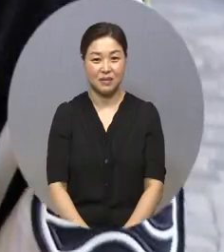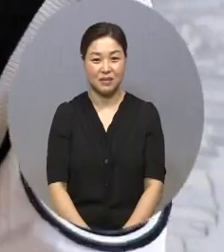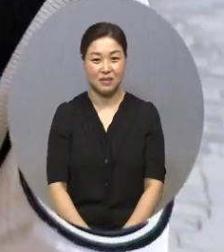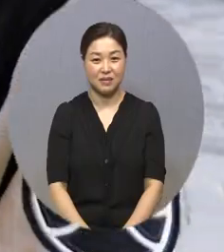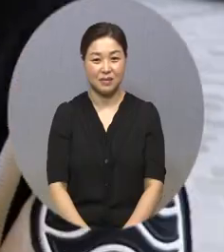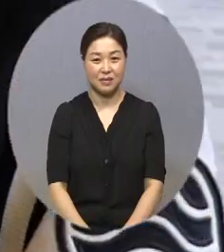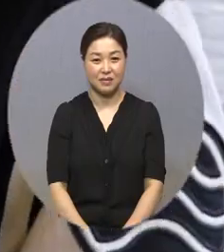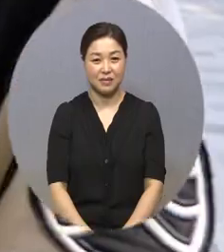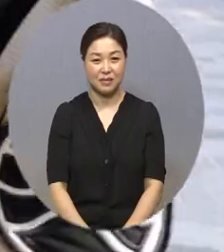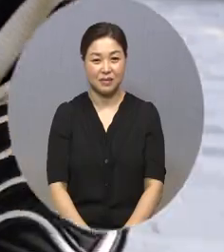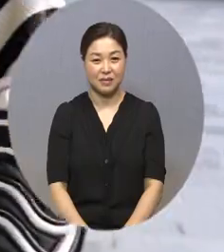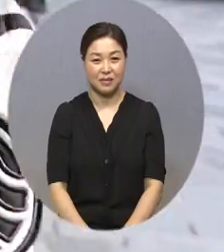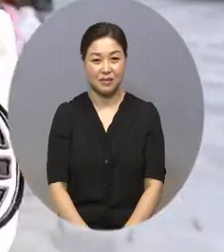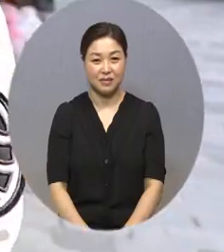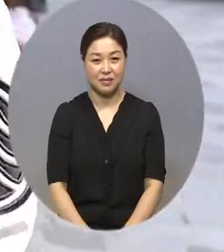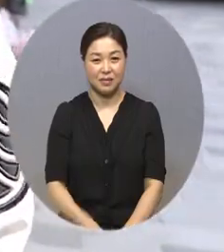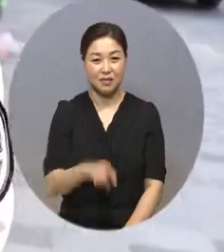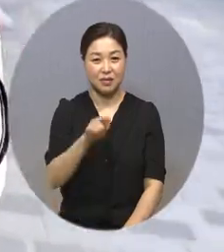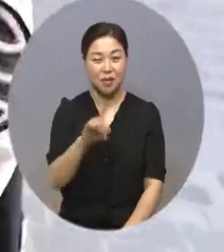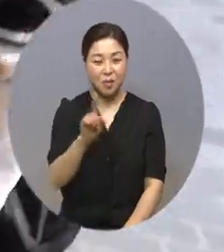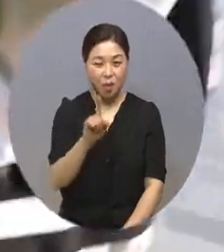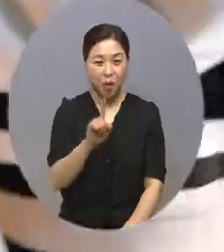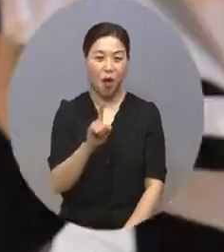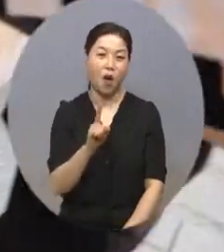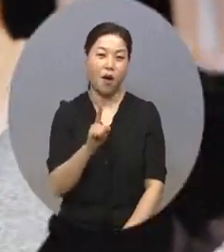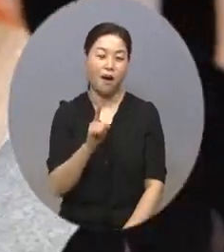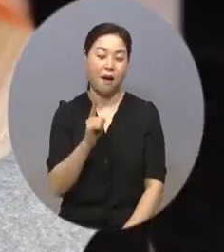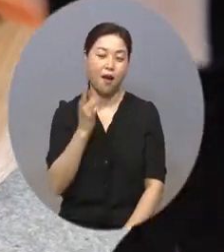아 이거 코디 쿨쿨